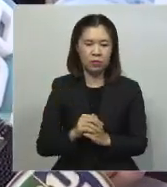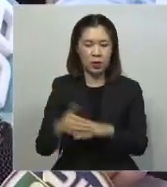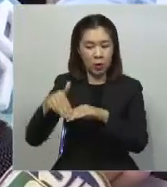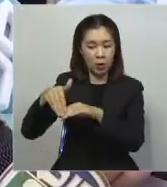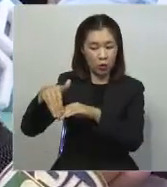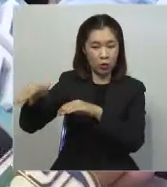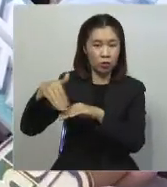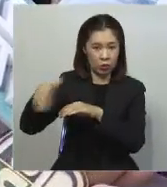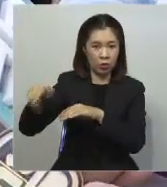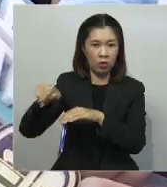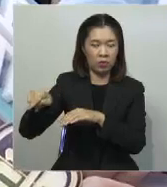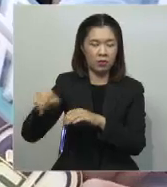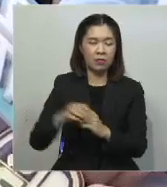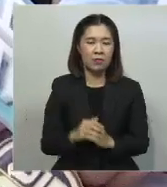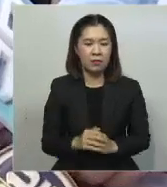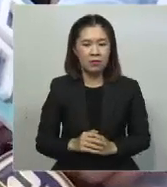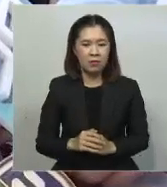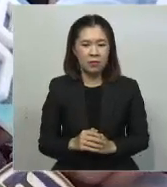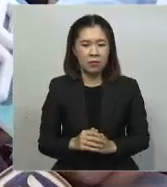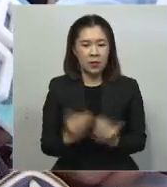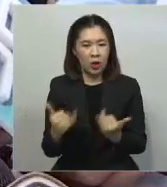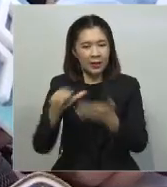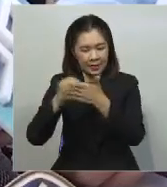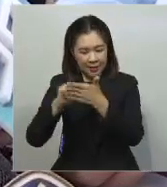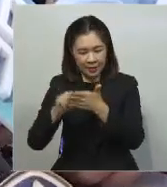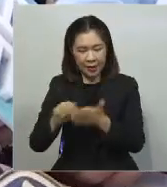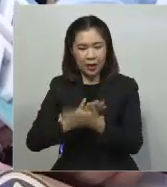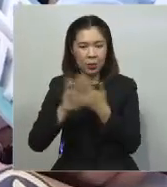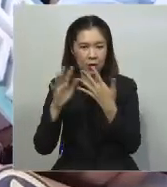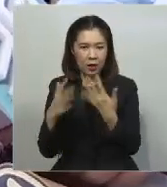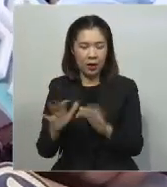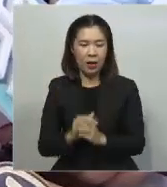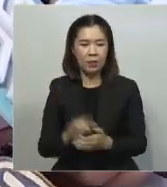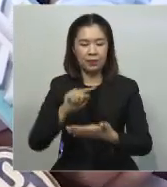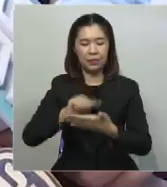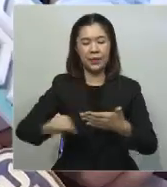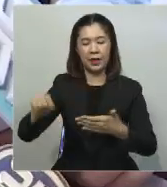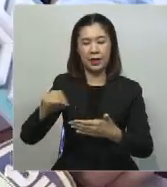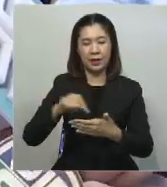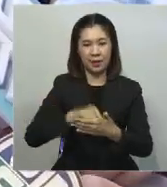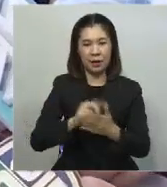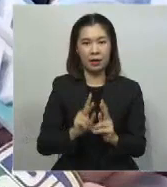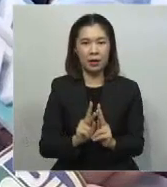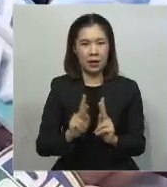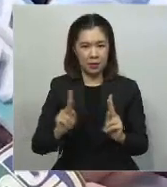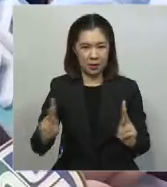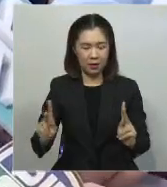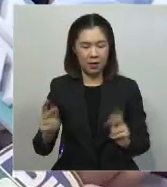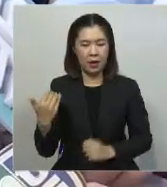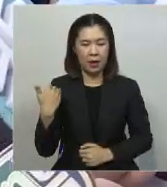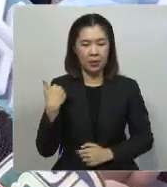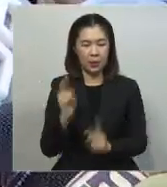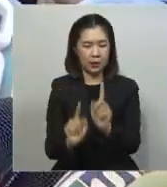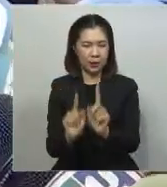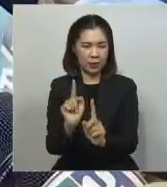ชอาณาจักรเท่านั้นแต่ในขณะนี้ได้มีการแก้ไขแล้วโดยการเลือกตั้งครั้งนี้คณะกรรมการการเลือกตั้งหรือกกต.ได้มีการประ